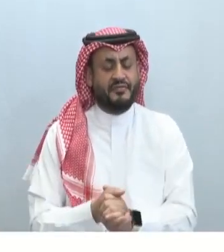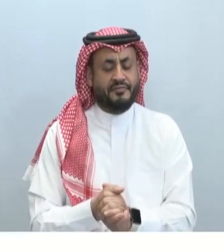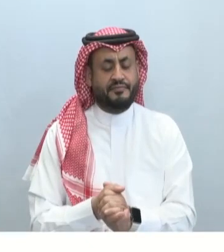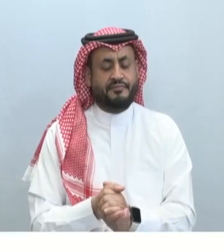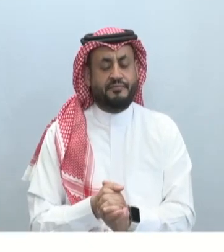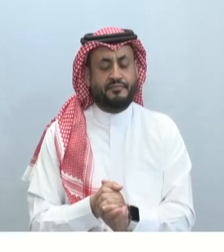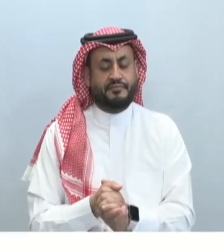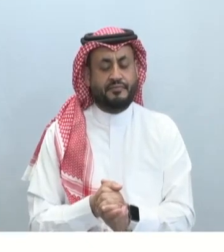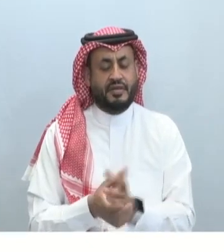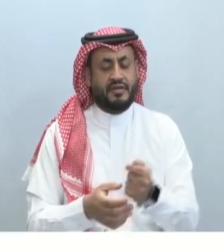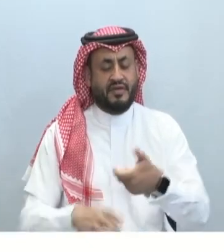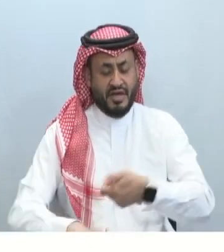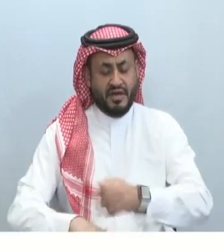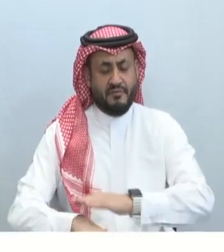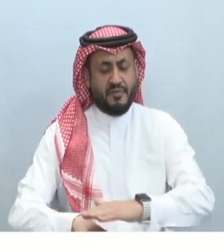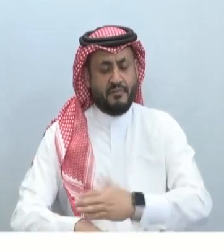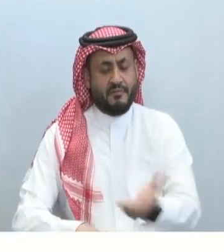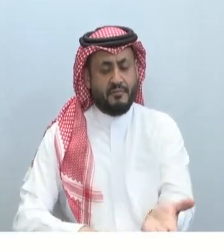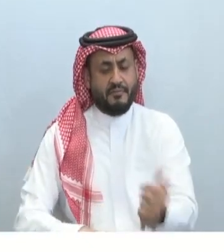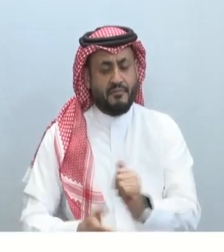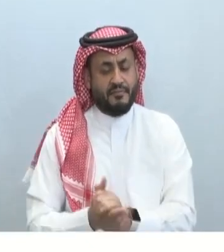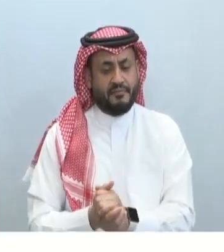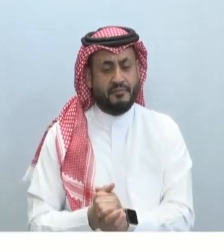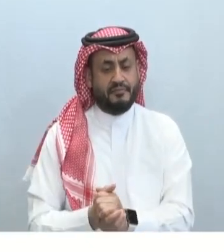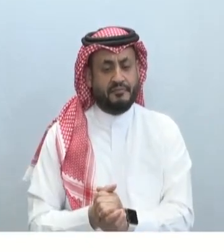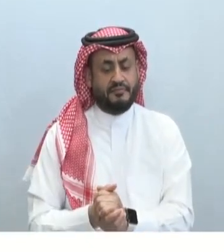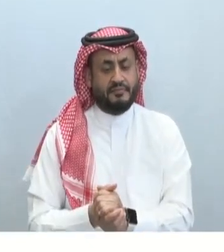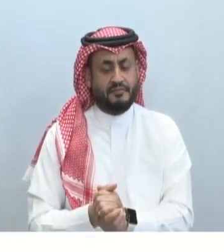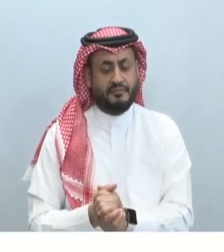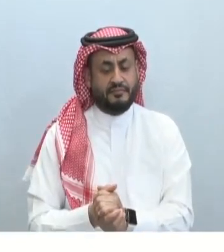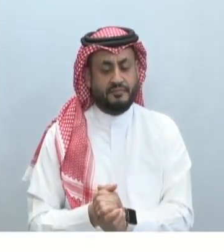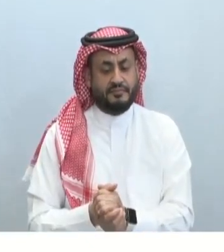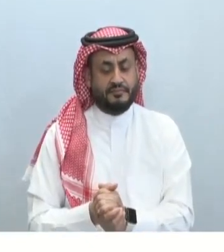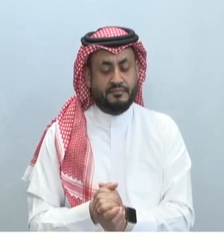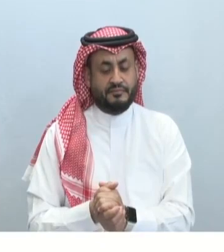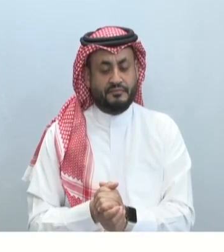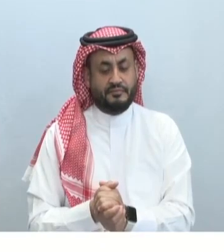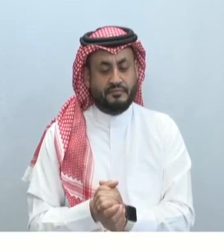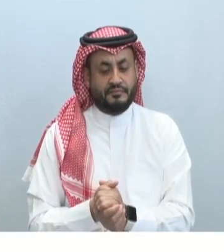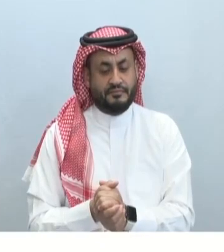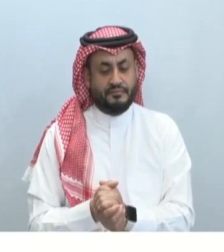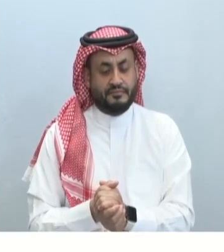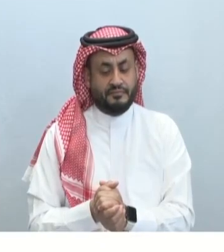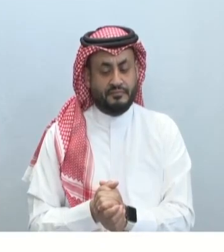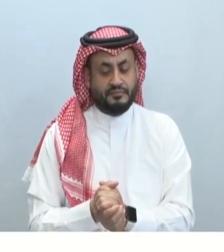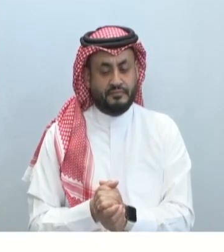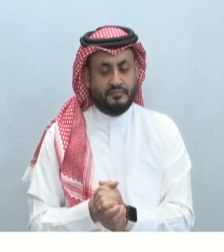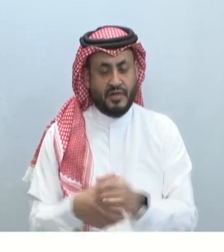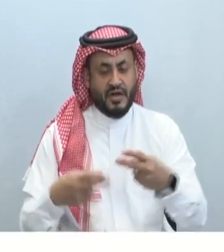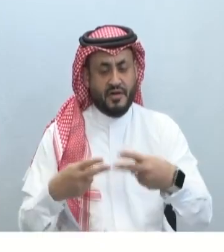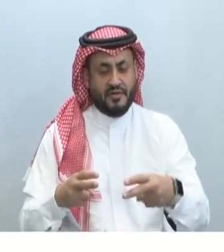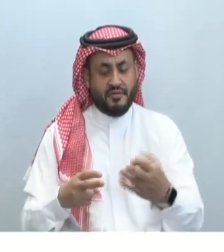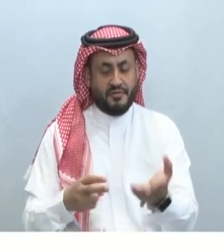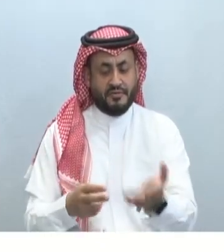وهذا هو رابط الدرس الرقمي لمن اراد ان يتابعنا من خلاله البدايه